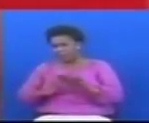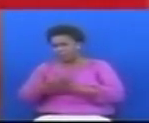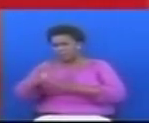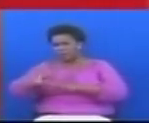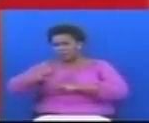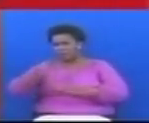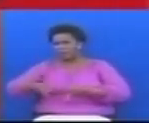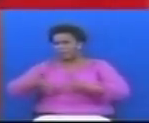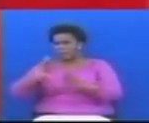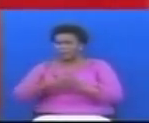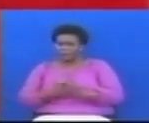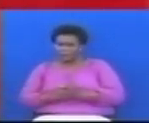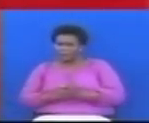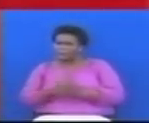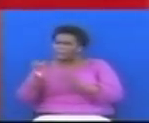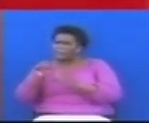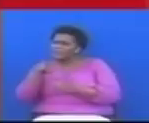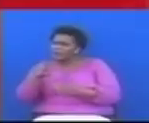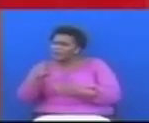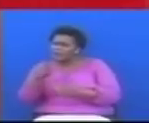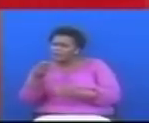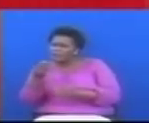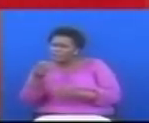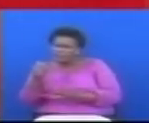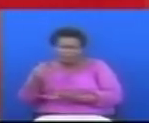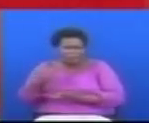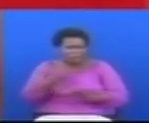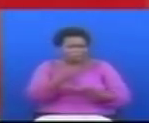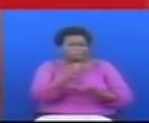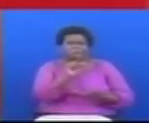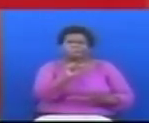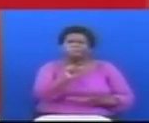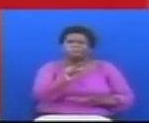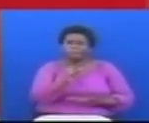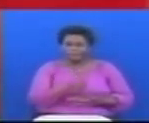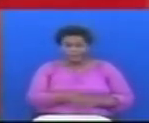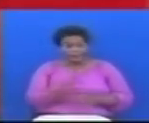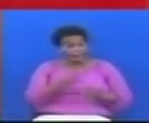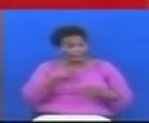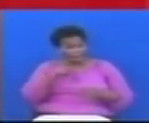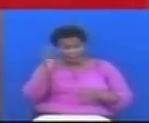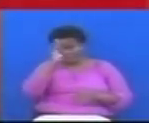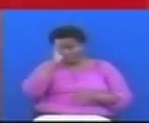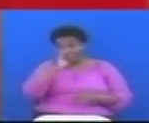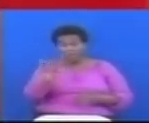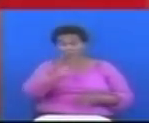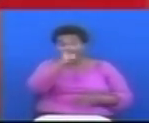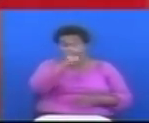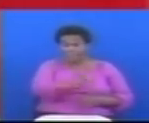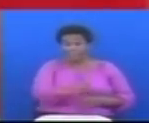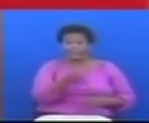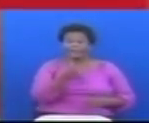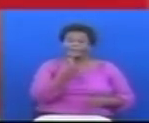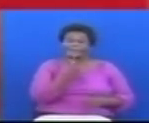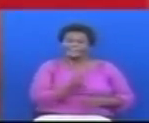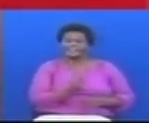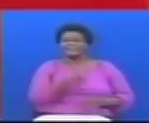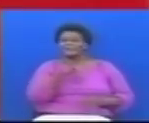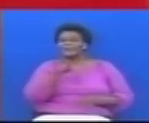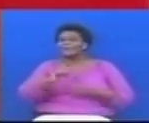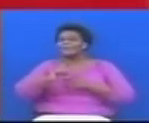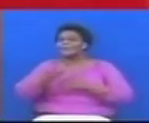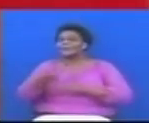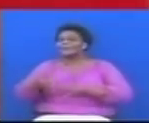kuuliza swala msingi hapa, nikaahidiwa kwamba TARURA inao mpango mkubwa wa kuifanyia kazi